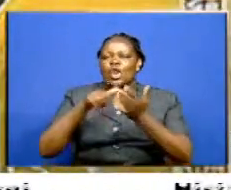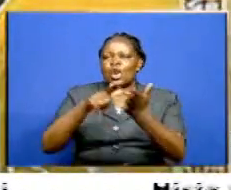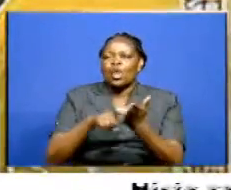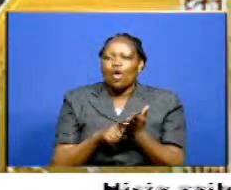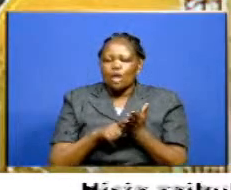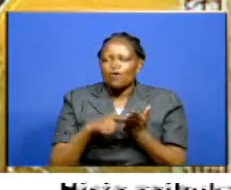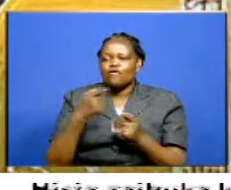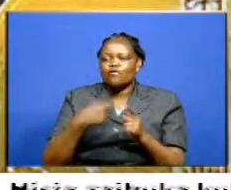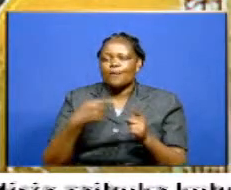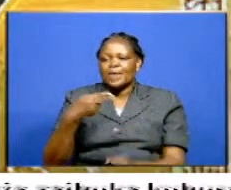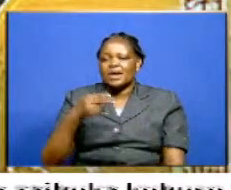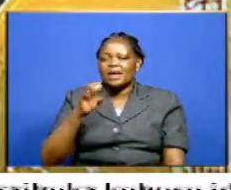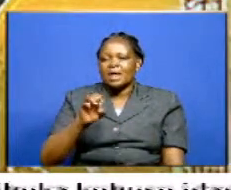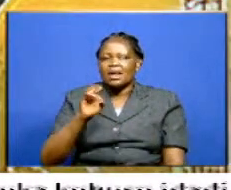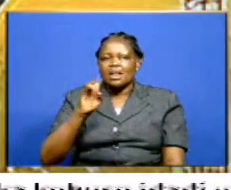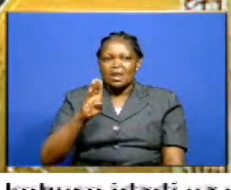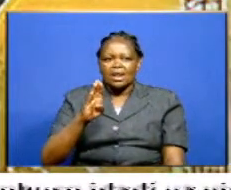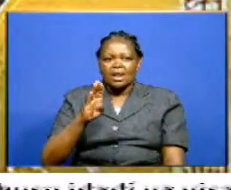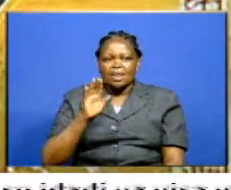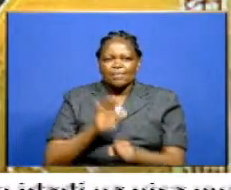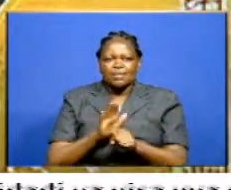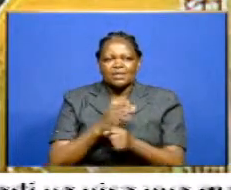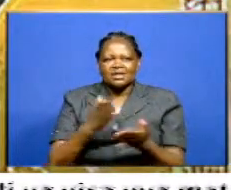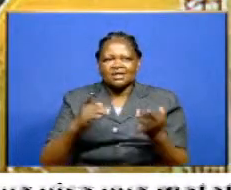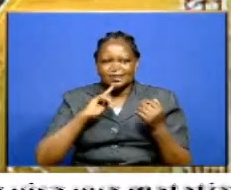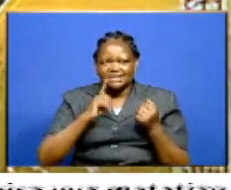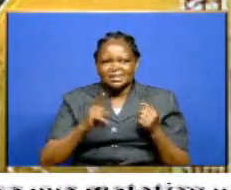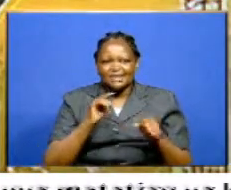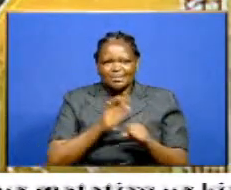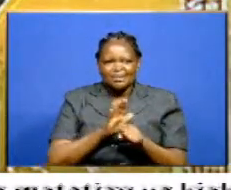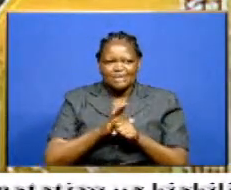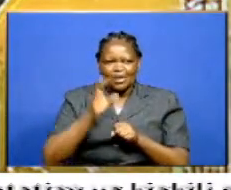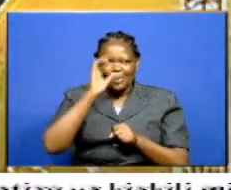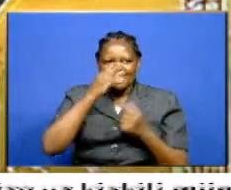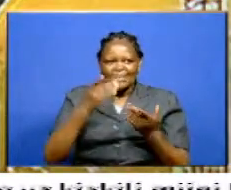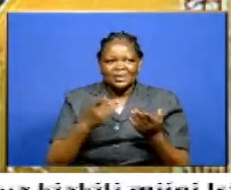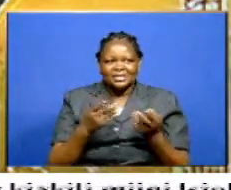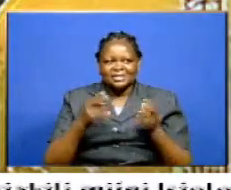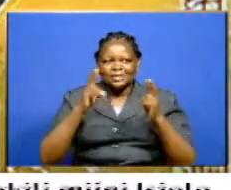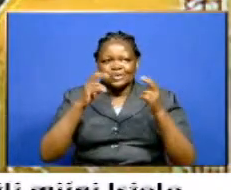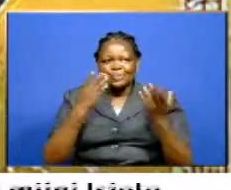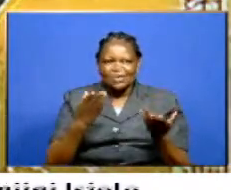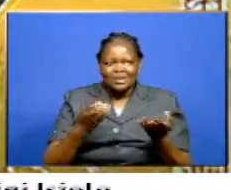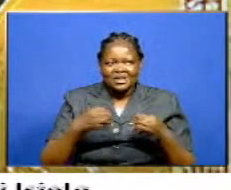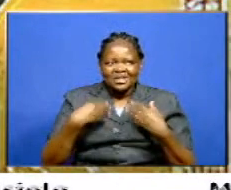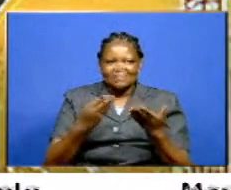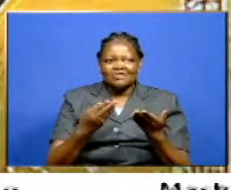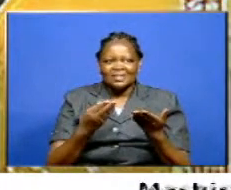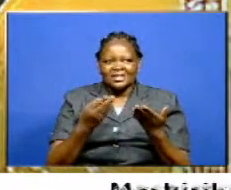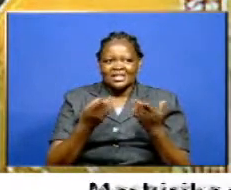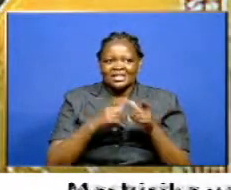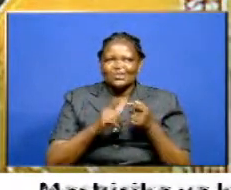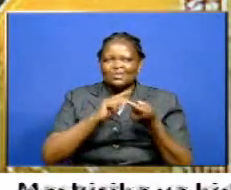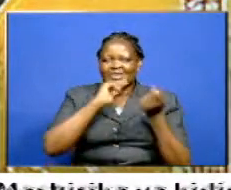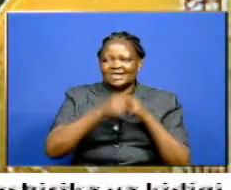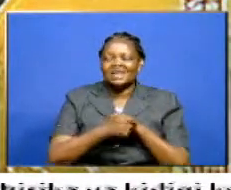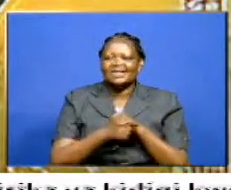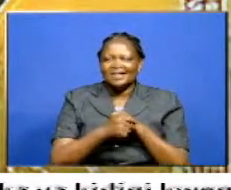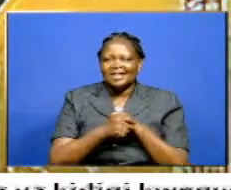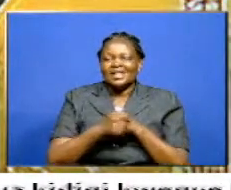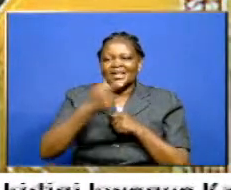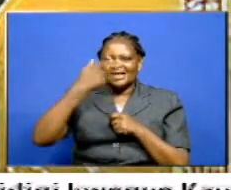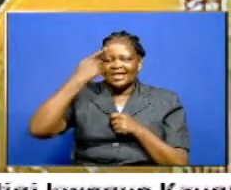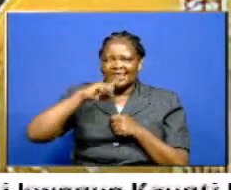ya elimu ya juu. Umesikia mengi wameyatoa, maoni yao ni mengi kuhusiana na vile mbinu ya utoaji inafaa kubadilishwa, vile vile kubadilishwa kwa sera